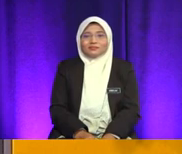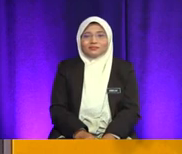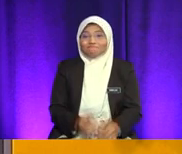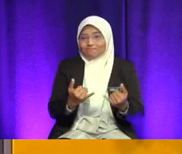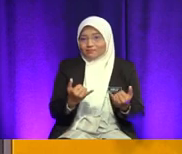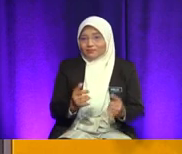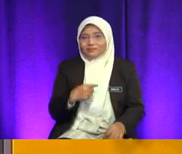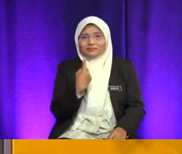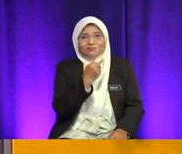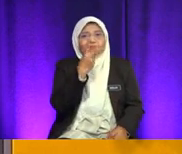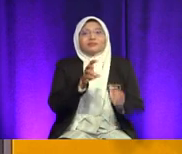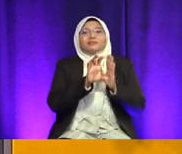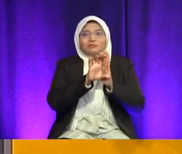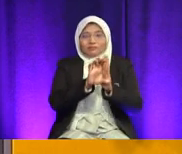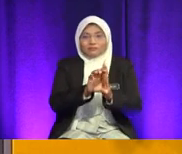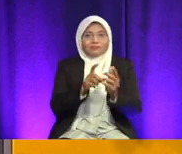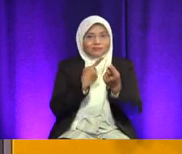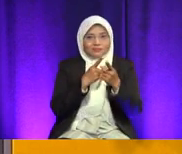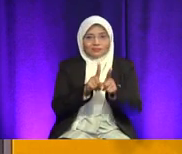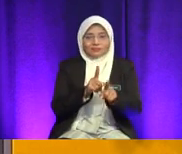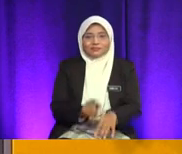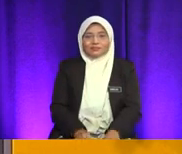panduan murid-murid di rumah